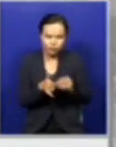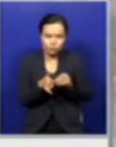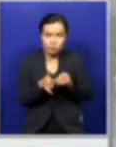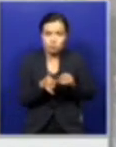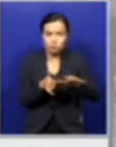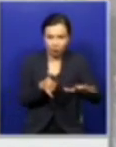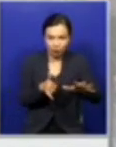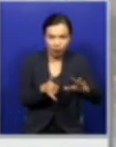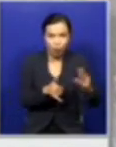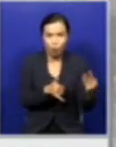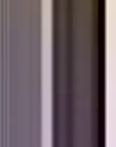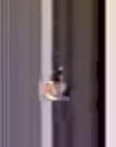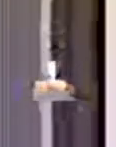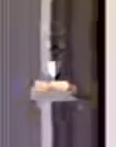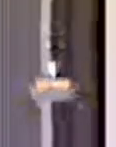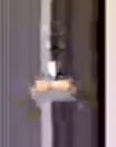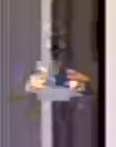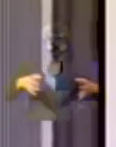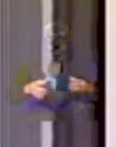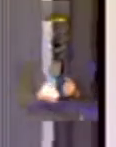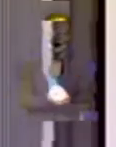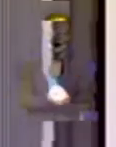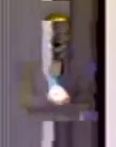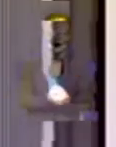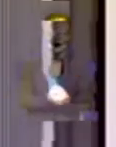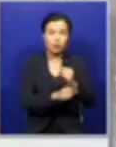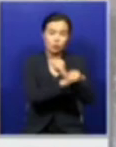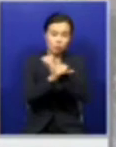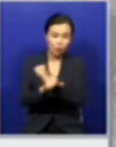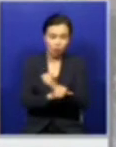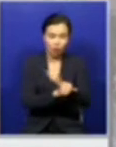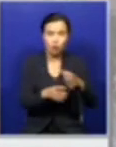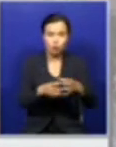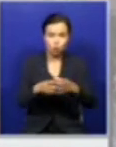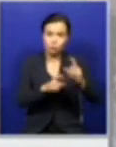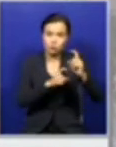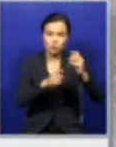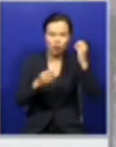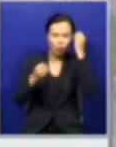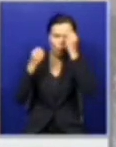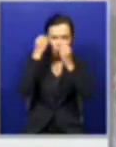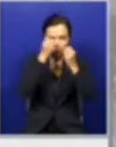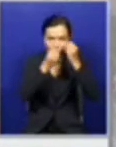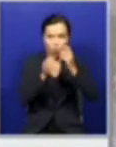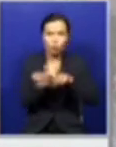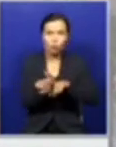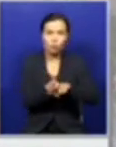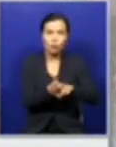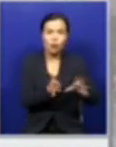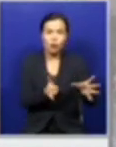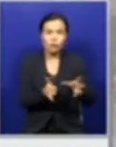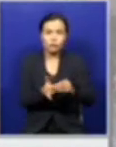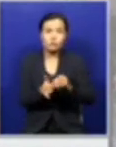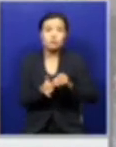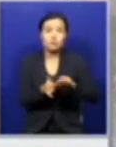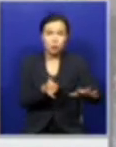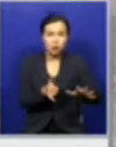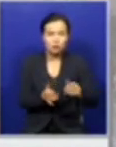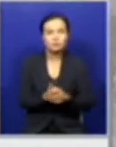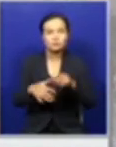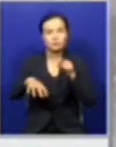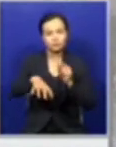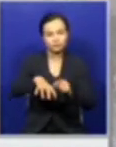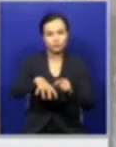เร็วการสับสนในวิธีการควบคุมกลุ่มเสี่ยงเวลาเกิดโรคแพร่ระบาดก็หาสถานที่เหมา